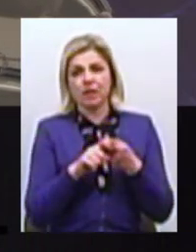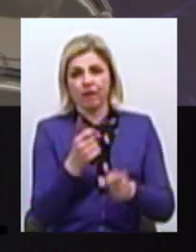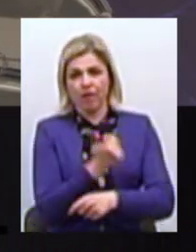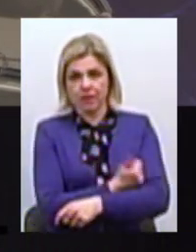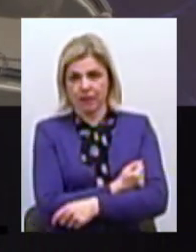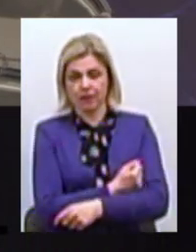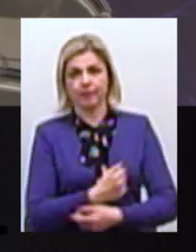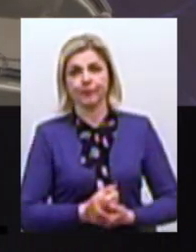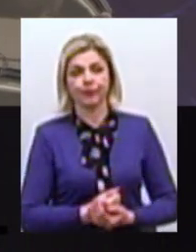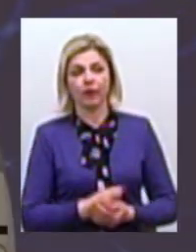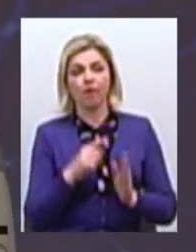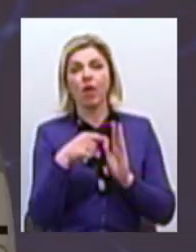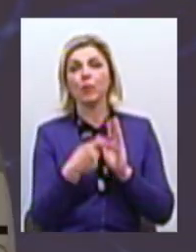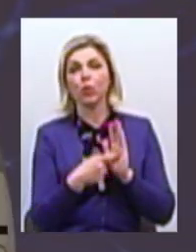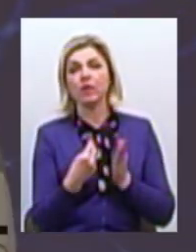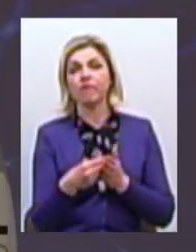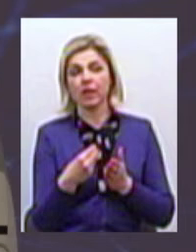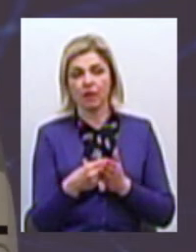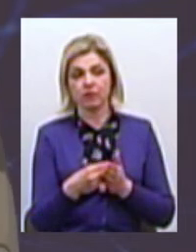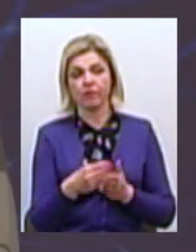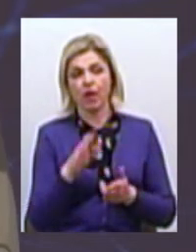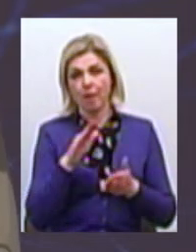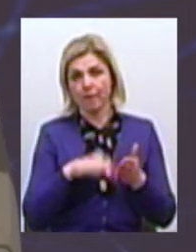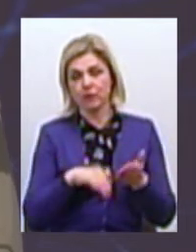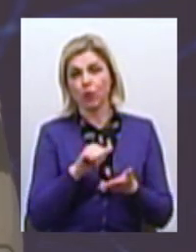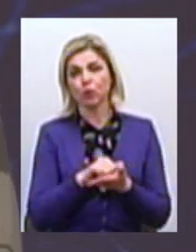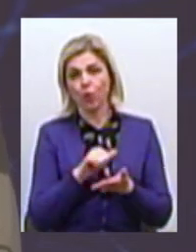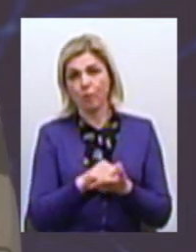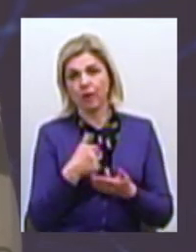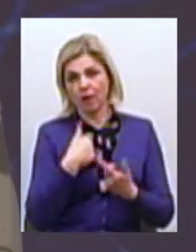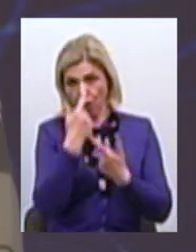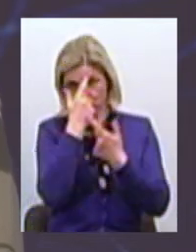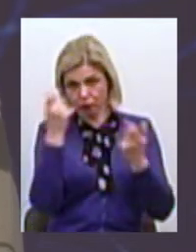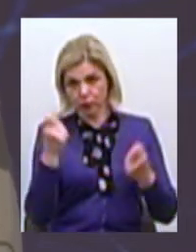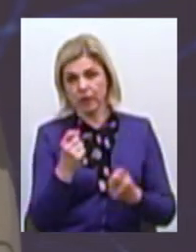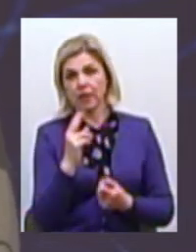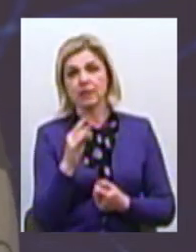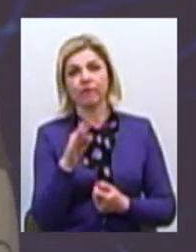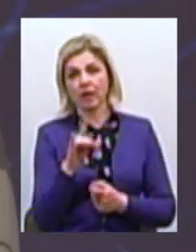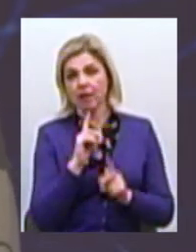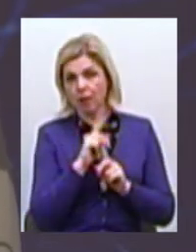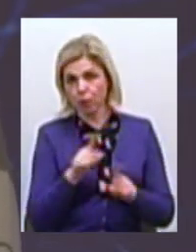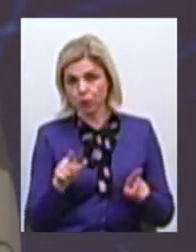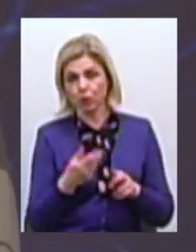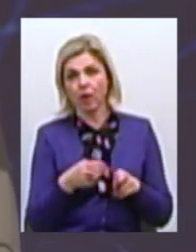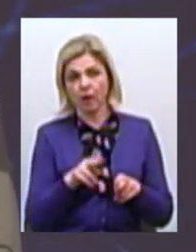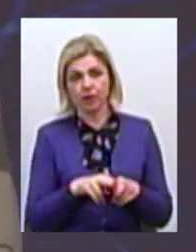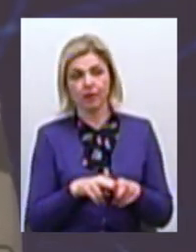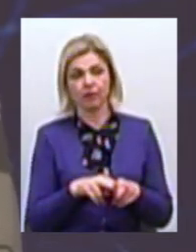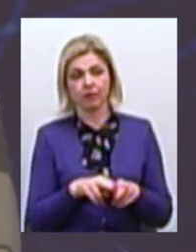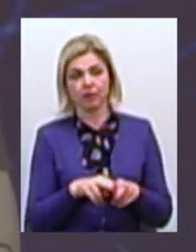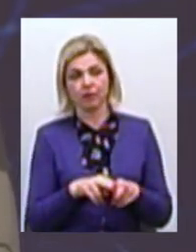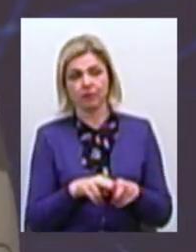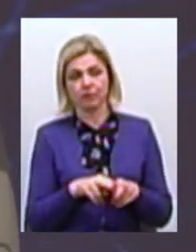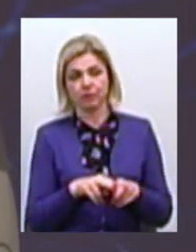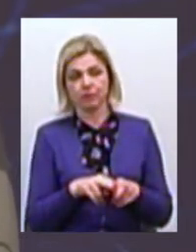Ну, вопросы финансовые я без документации озвучивать цифры не буду, потому что это как бы